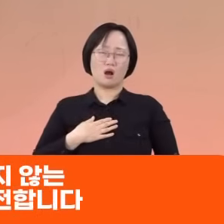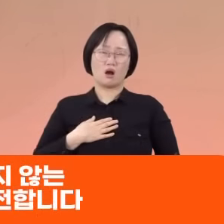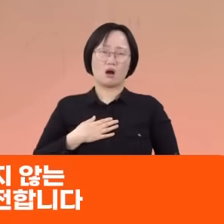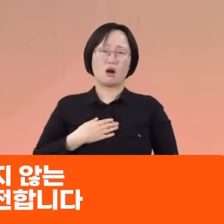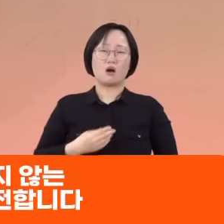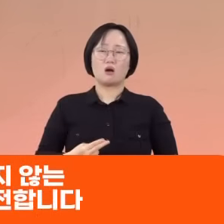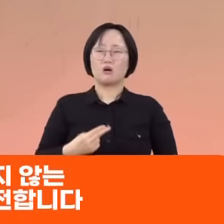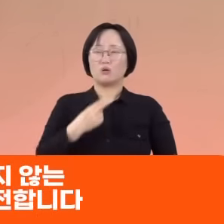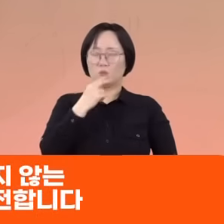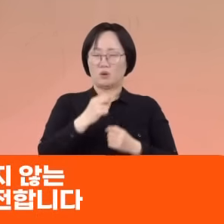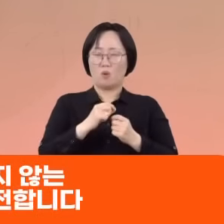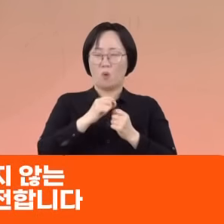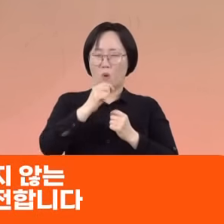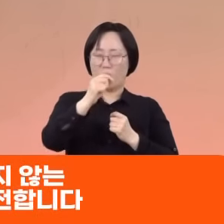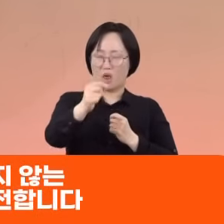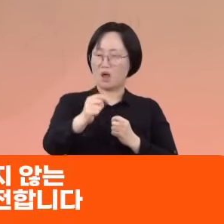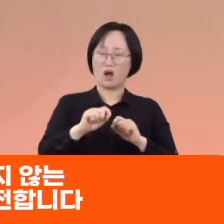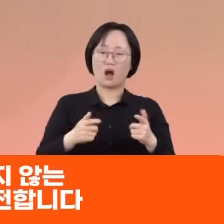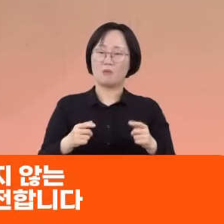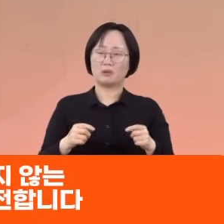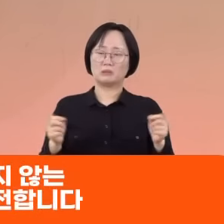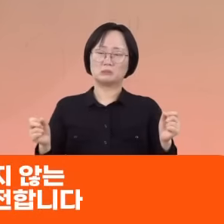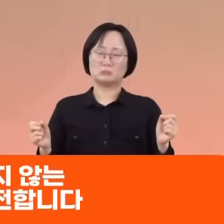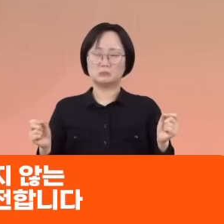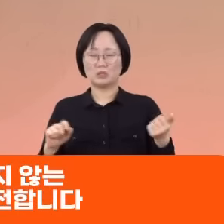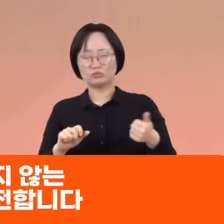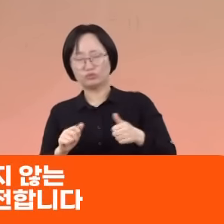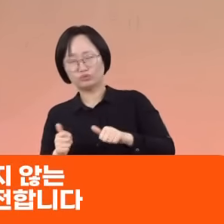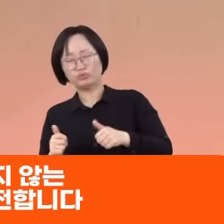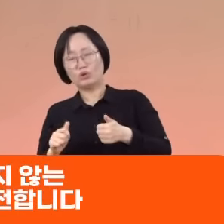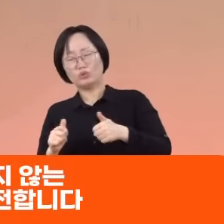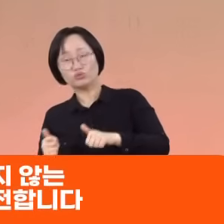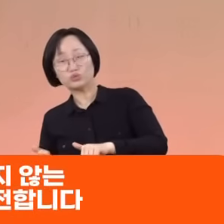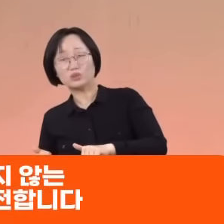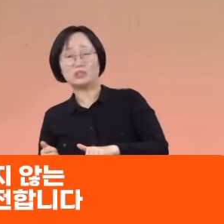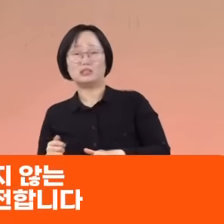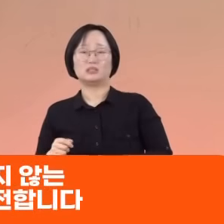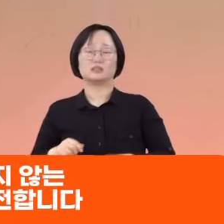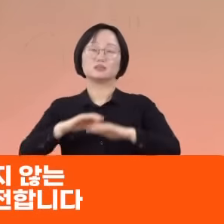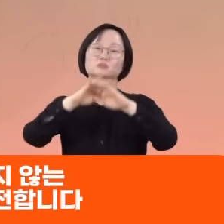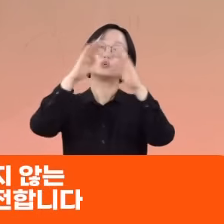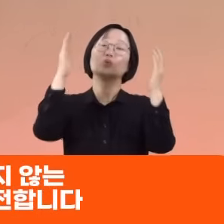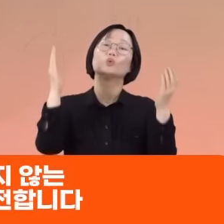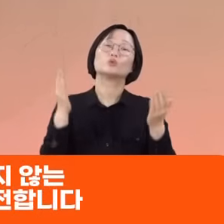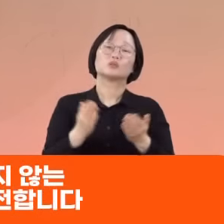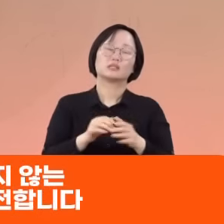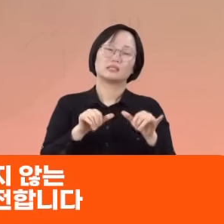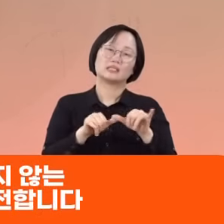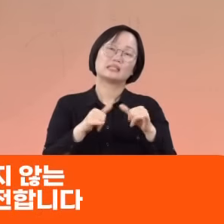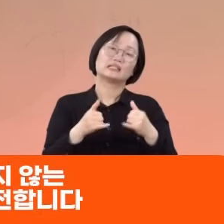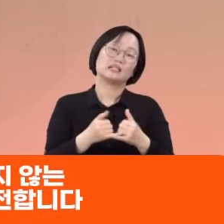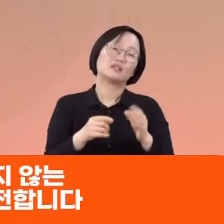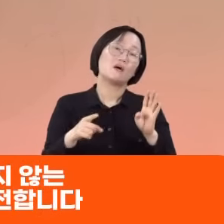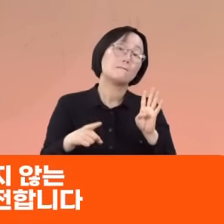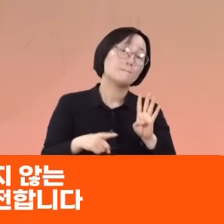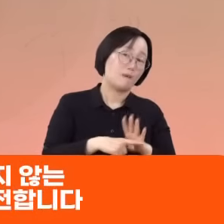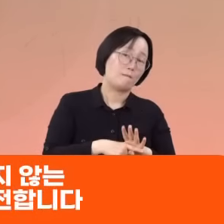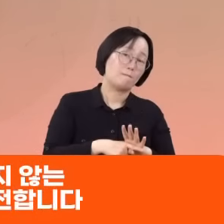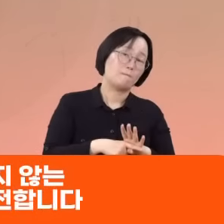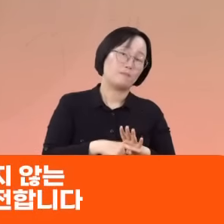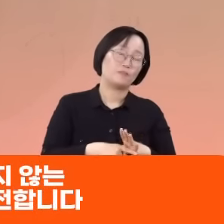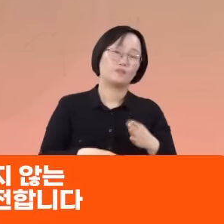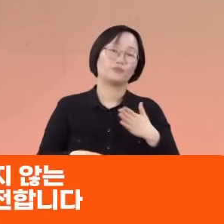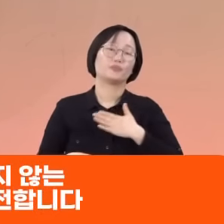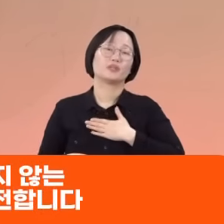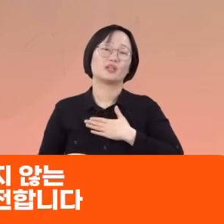진정한 불자라면 부처님이 모든게 인연법 있니다 저는 그냥 마지막